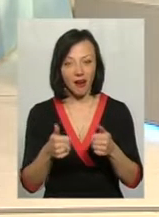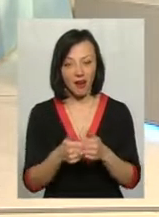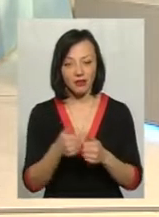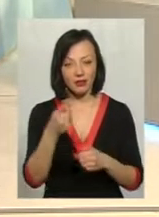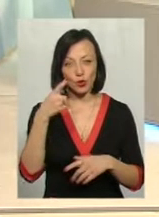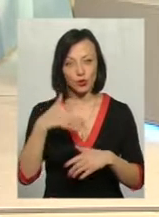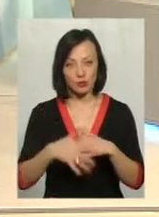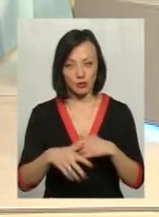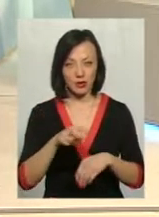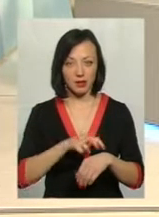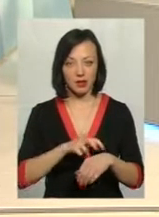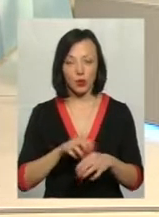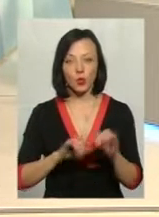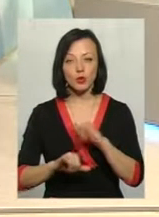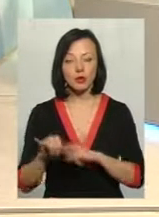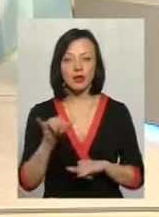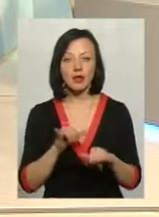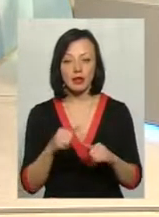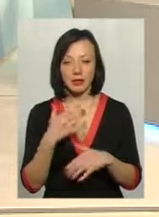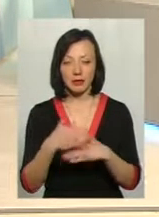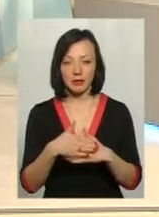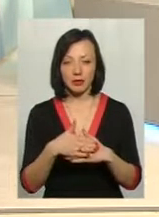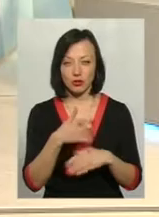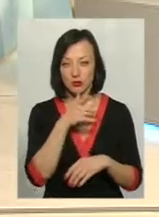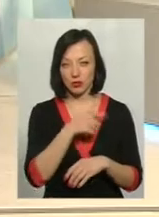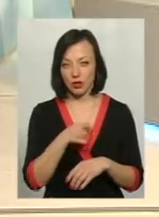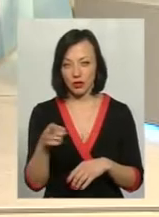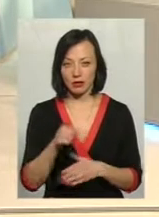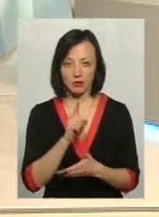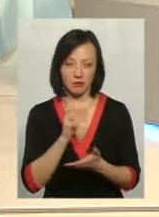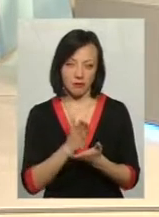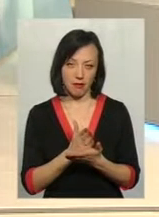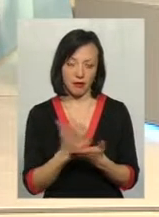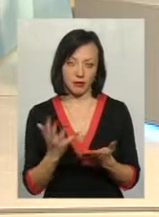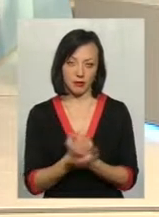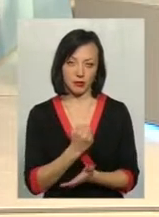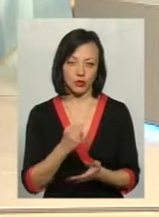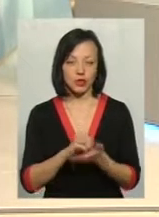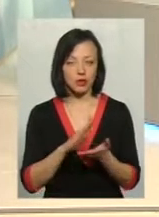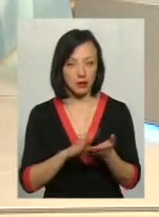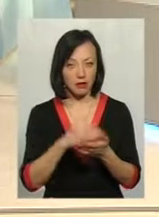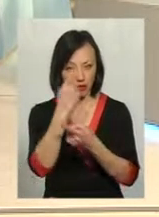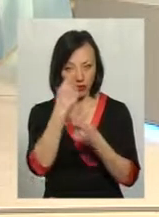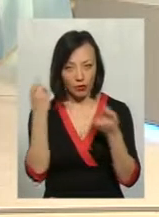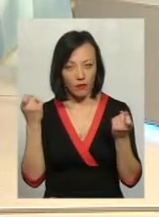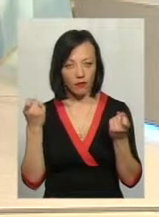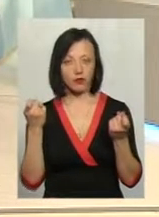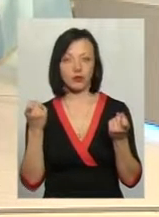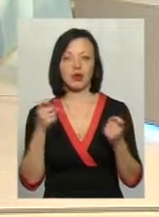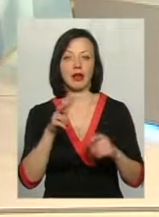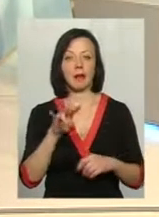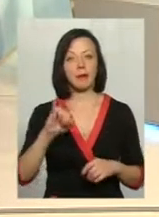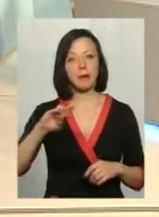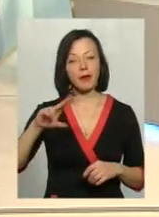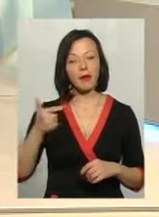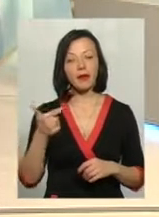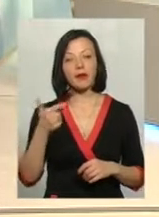ви розуміння, куди ж найближчим часом ми маємо прийти? Зокрема, задекларовано в липні